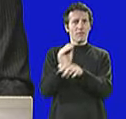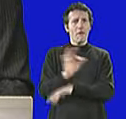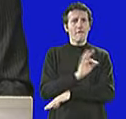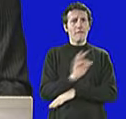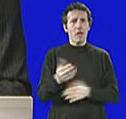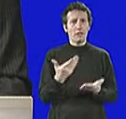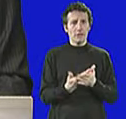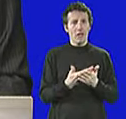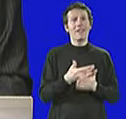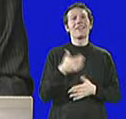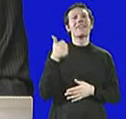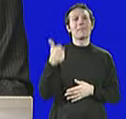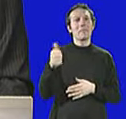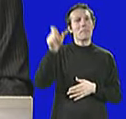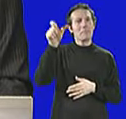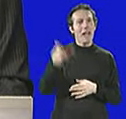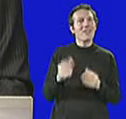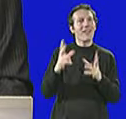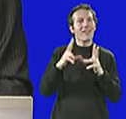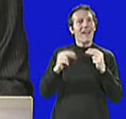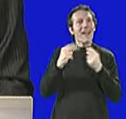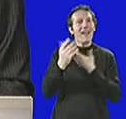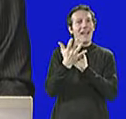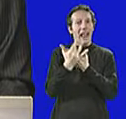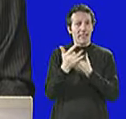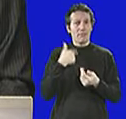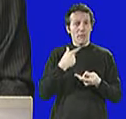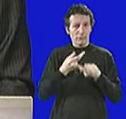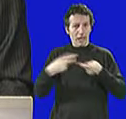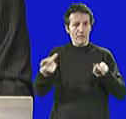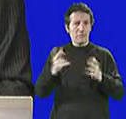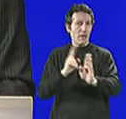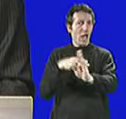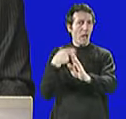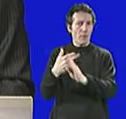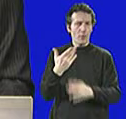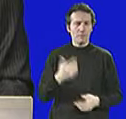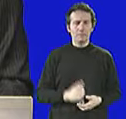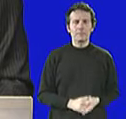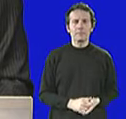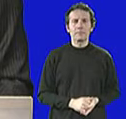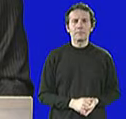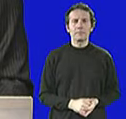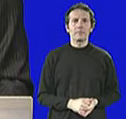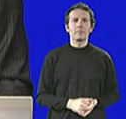homme comme lui que je veux m'adresser ce soir. Et c'est à tous ceux